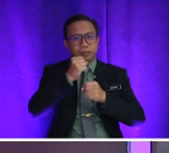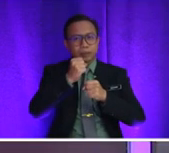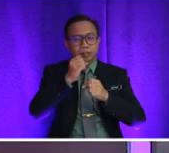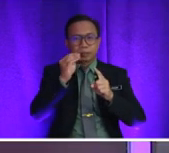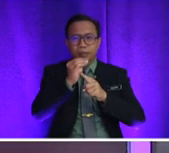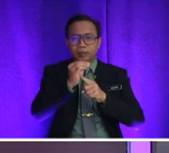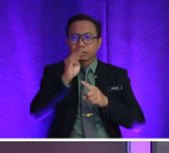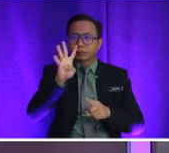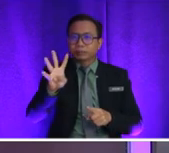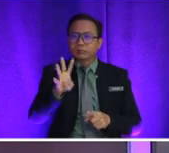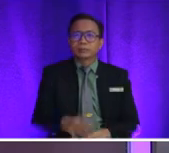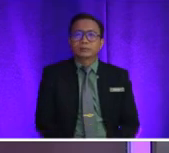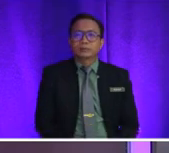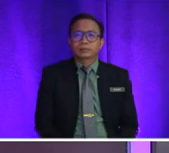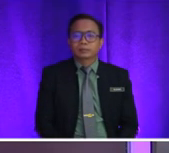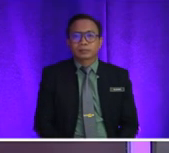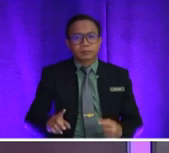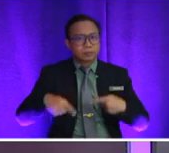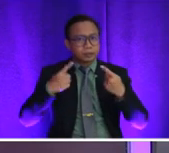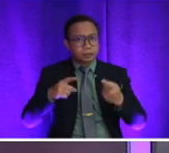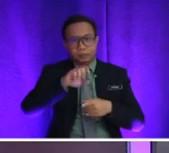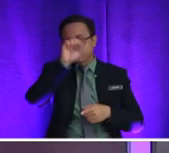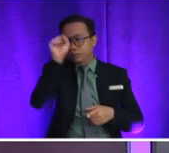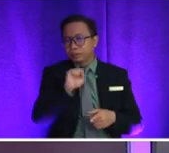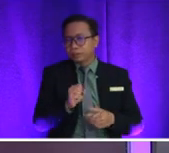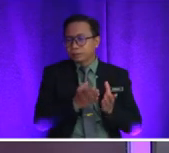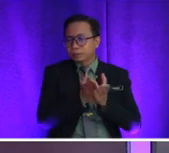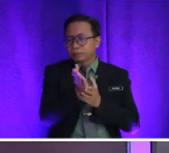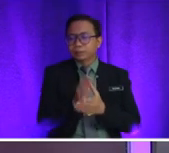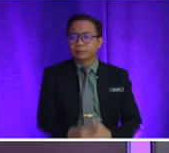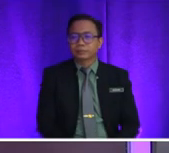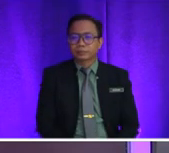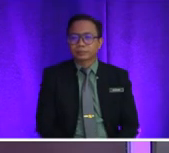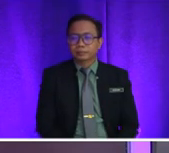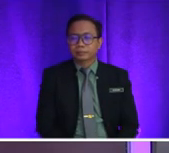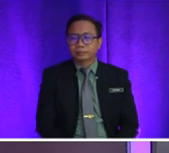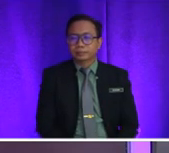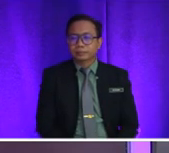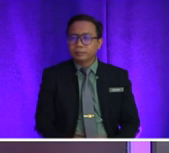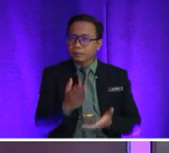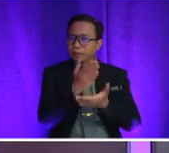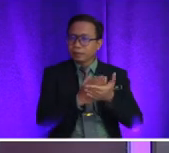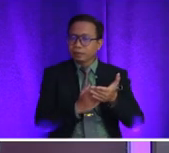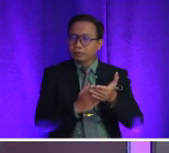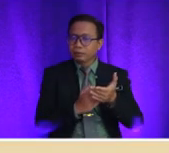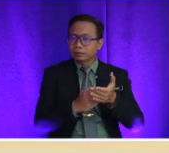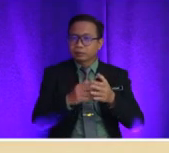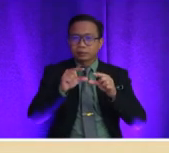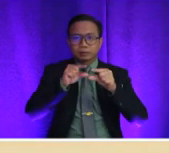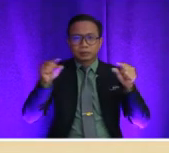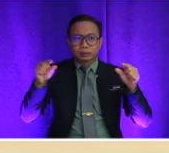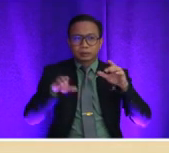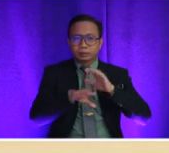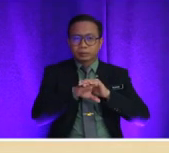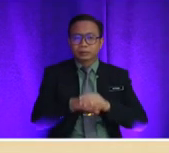oke baik kita pergi kepada soalnya yang seterusnya baik sebagian daripada Pernyataan di bawah